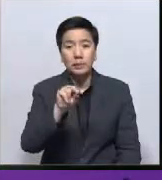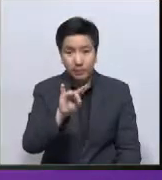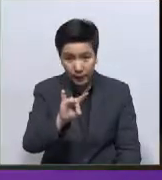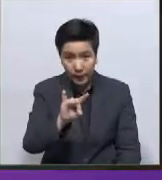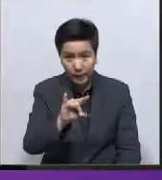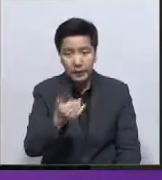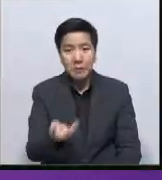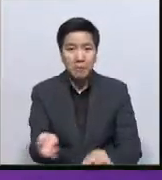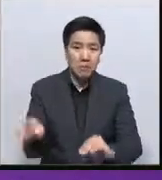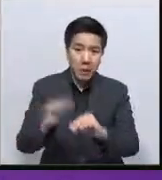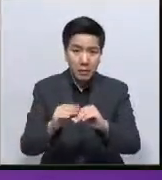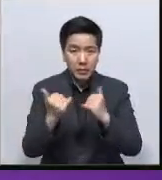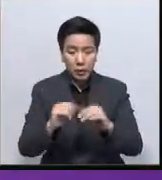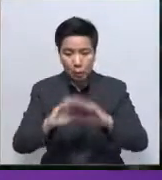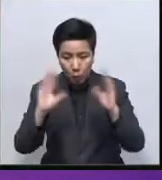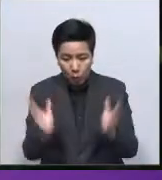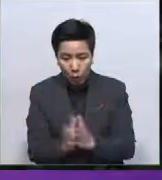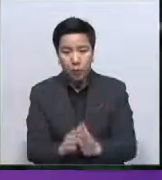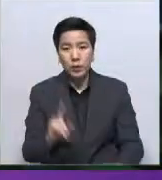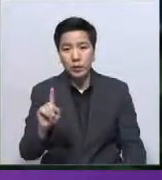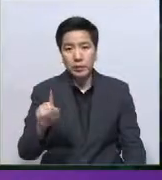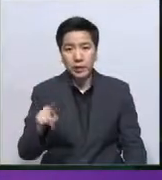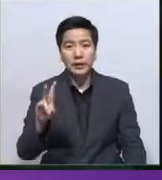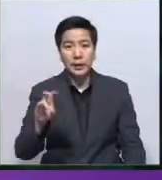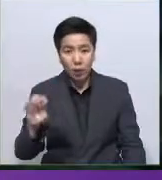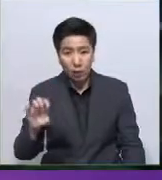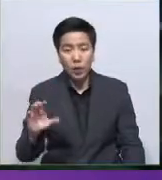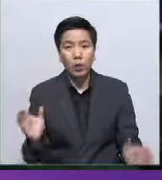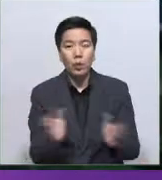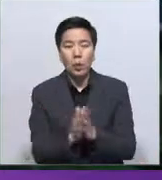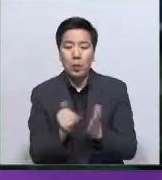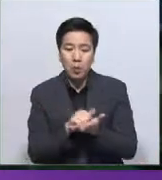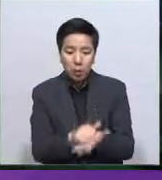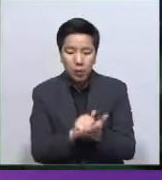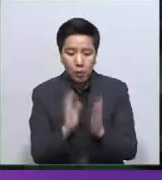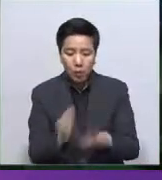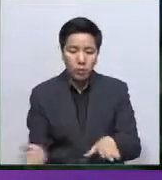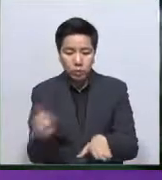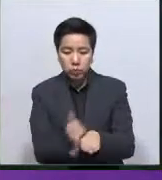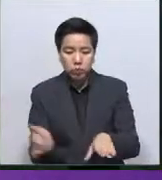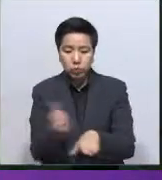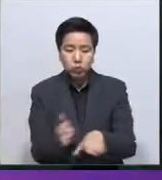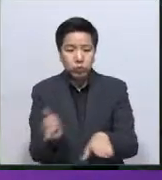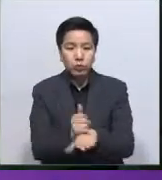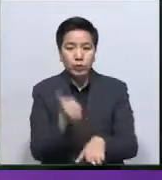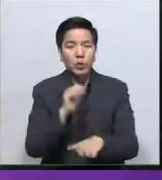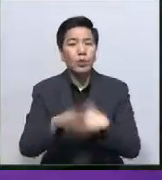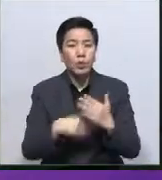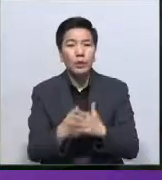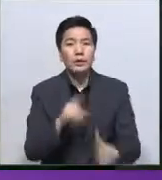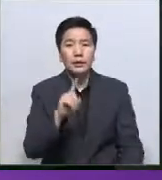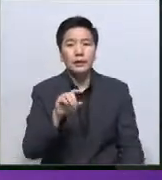6,238 เที่ยวเพิ่มเที่ยวเสริมอีกวันละประมาณ 1,700 เที่ยวให้สามารถรองรับผู้โดยสารที่เพิ่มขึ้นประม